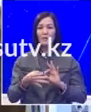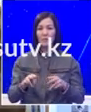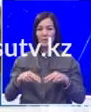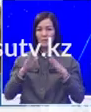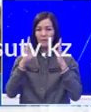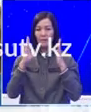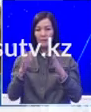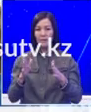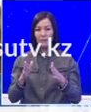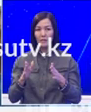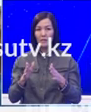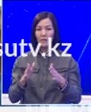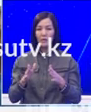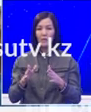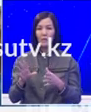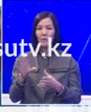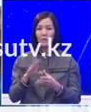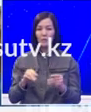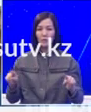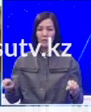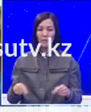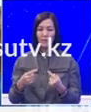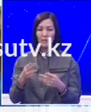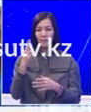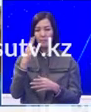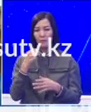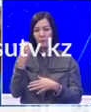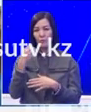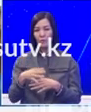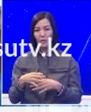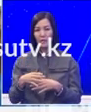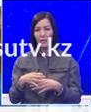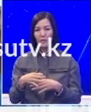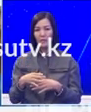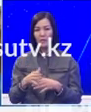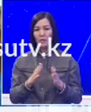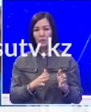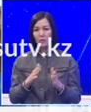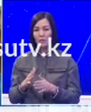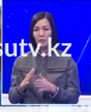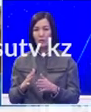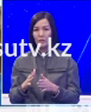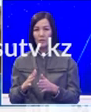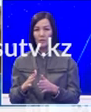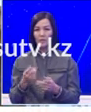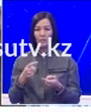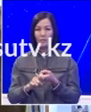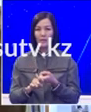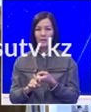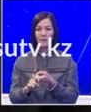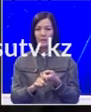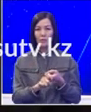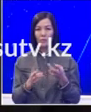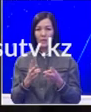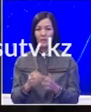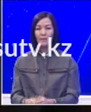центра назначения, кроме того, что реабилитация будет делать. Может быть, мы там центр компетенции по работе с такими детьми